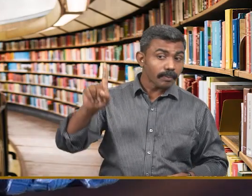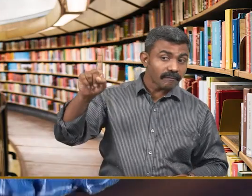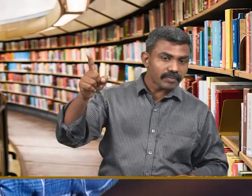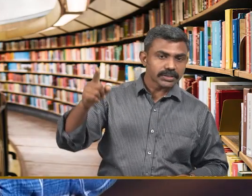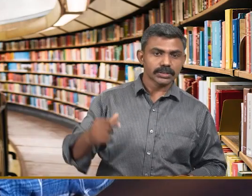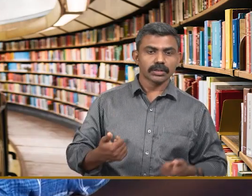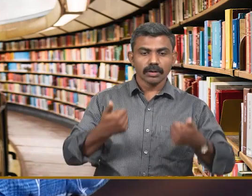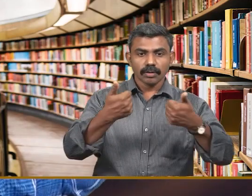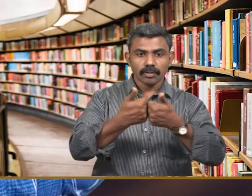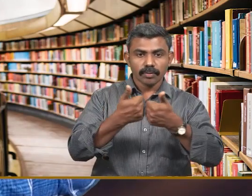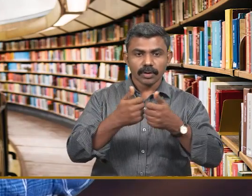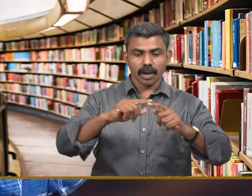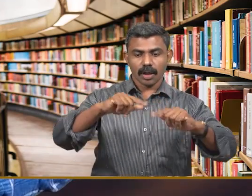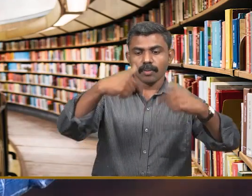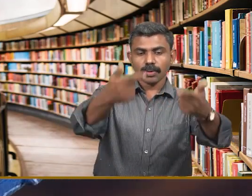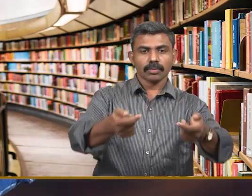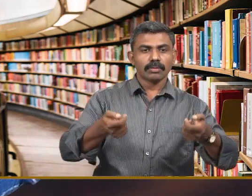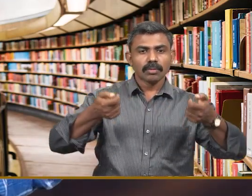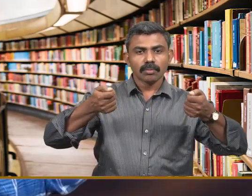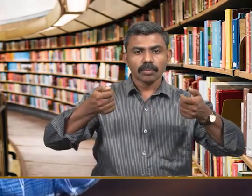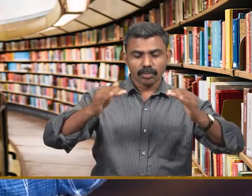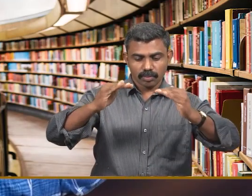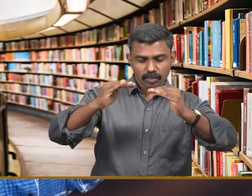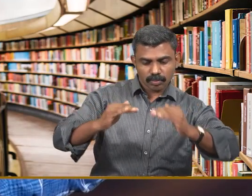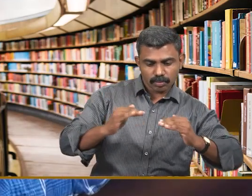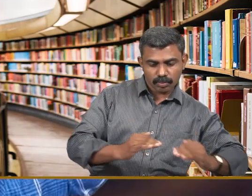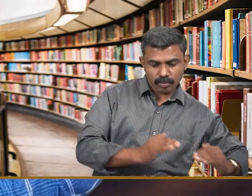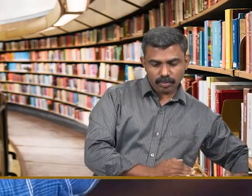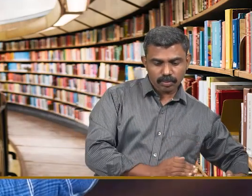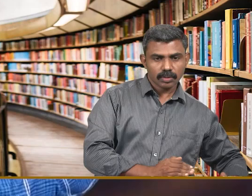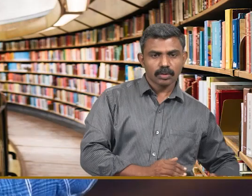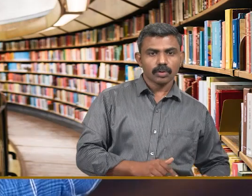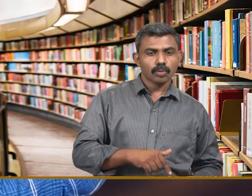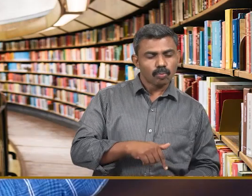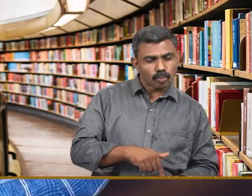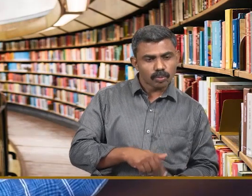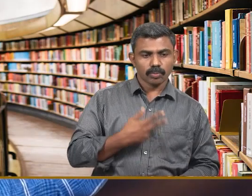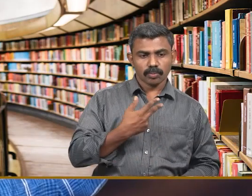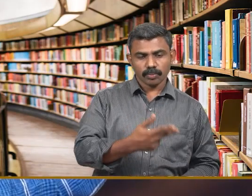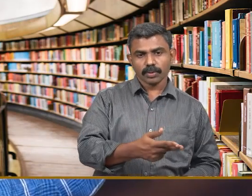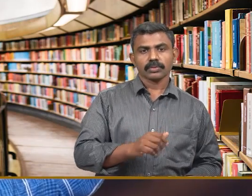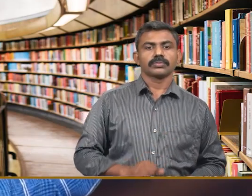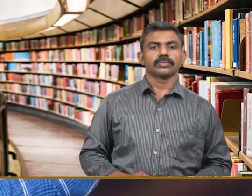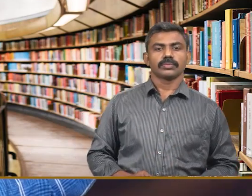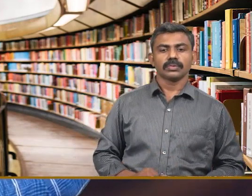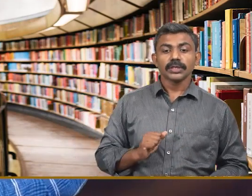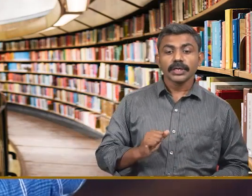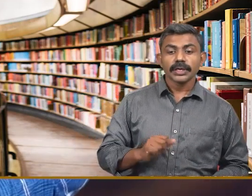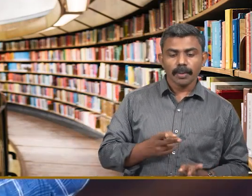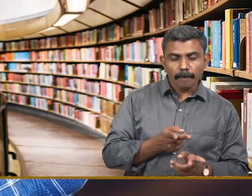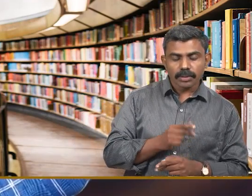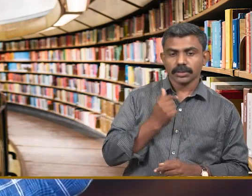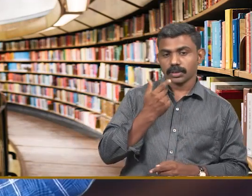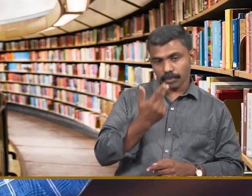போருக்கு பிறகு பொருளாதார பெருமந்தமானது உருவானதுங்கிறது ஒரு முக்கியமான ஒரு வரலாற்று நிகழ்வு. ஸோ இதில் என்னென்ன